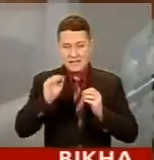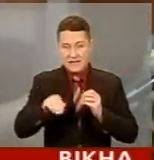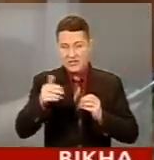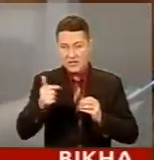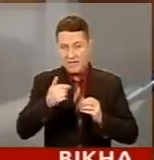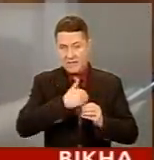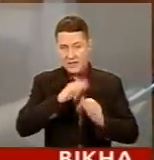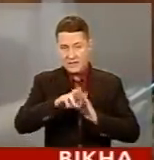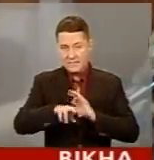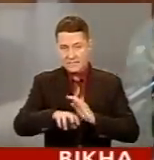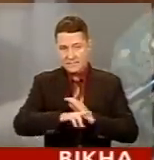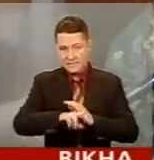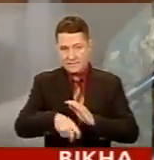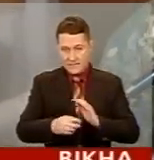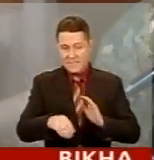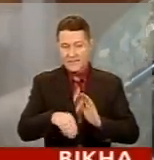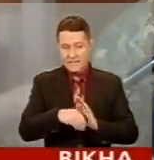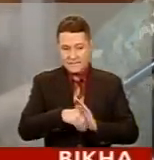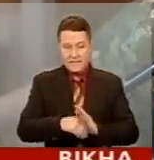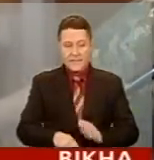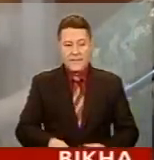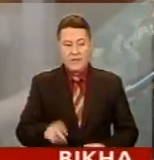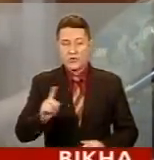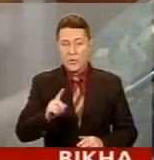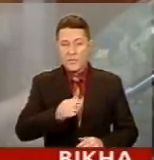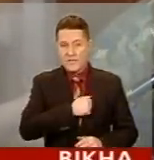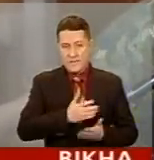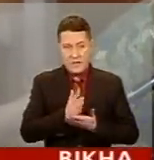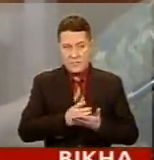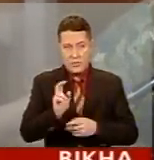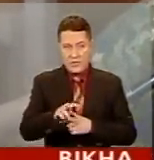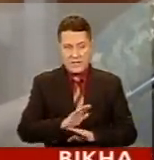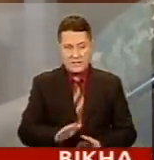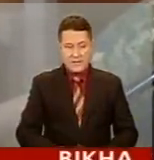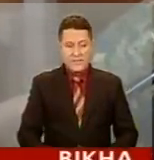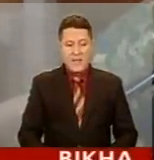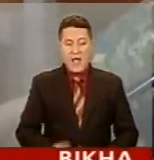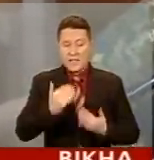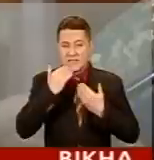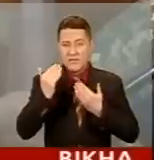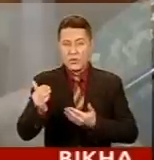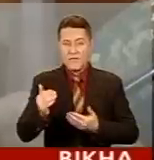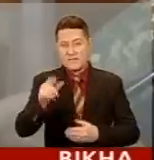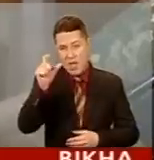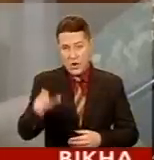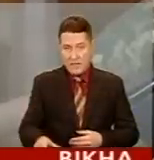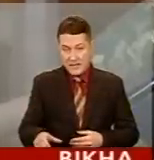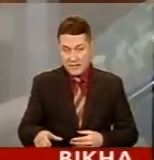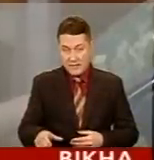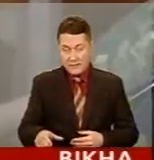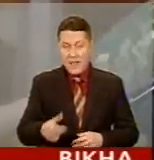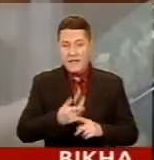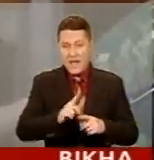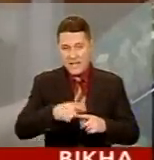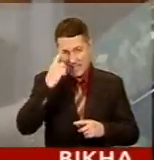15 січня поточного року до управління внутрішніх справ Волинської області звернувся громадянин, який